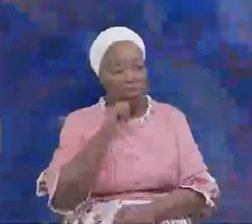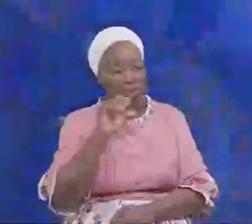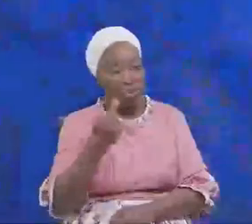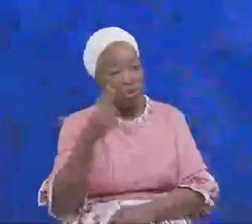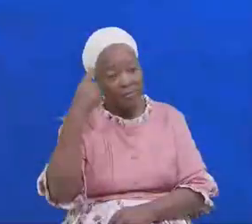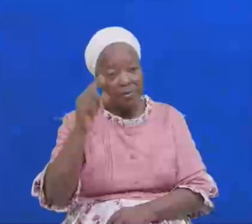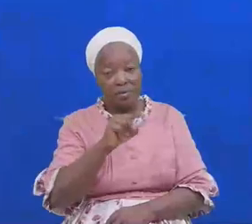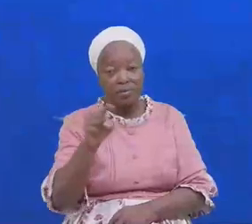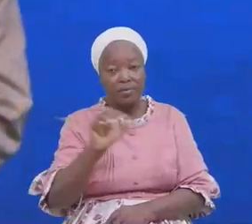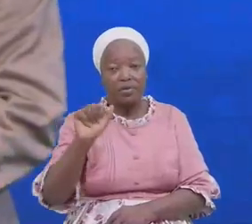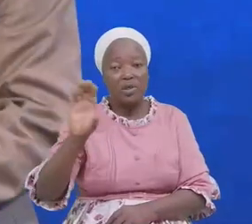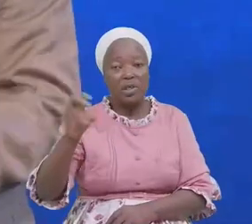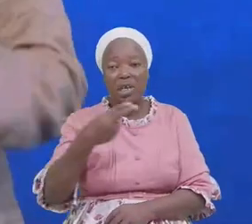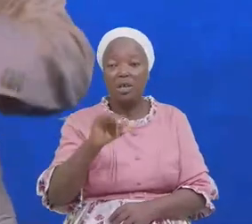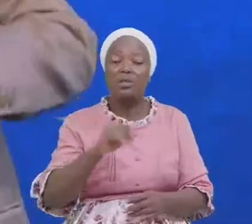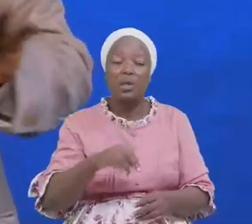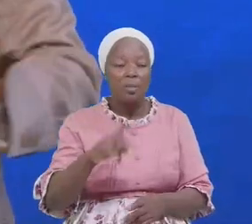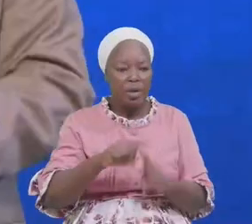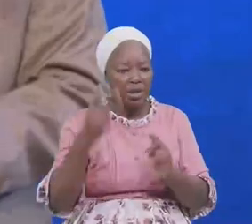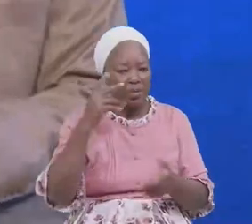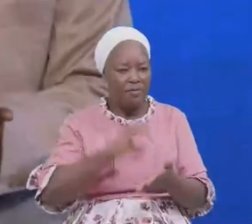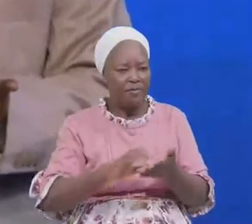Non seulement pour Zachée, mais voyez le verset 10.